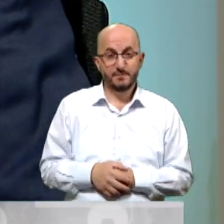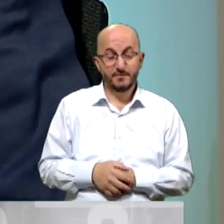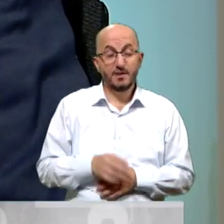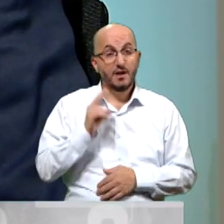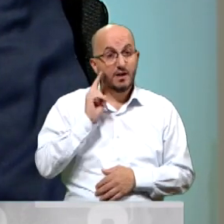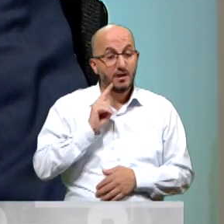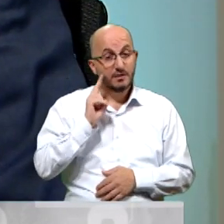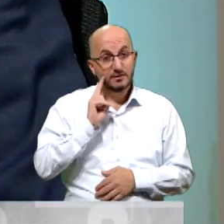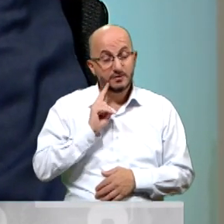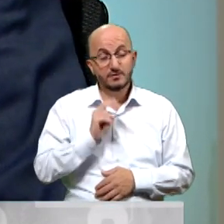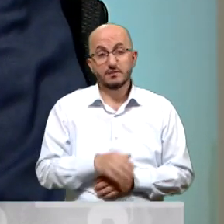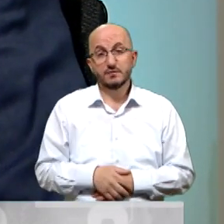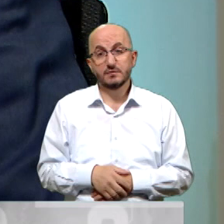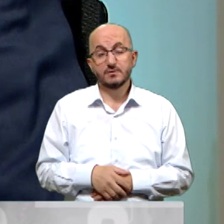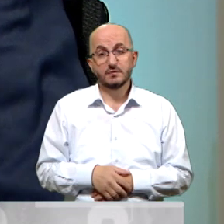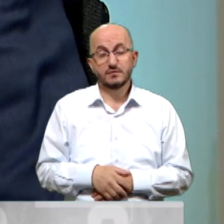ahlaki